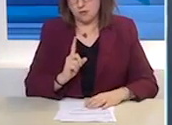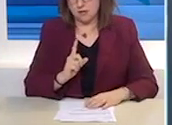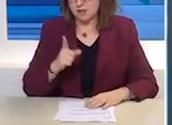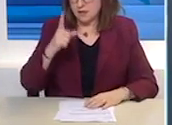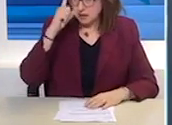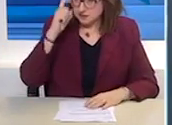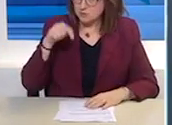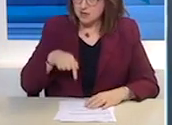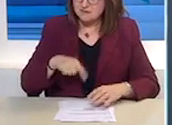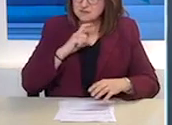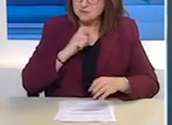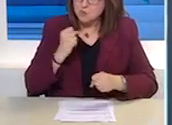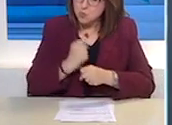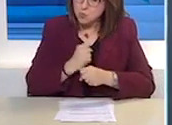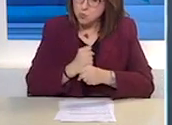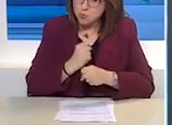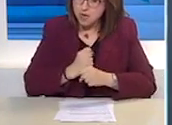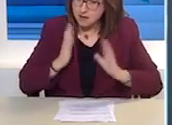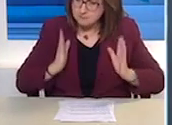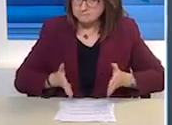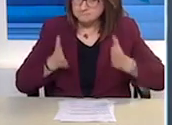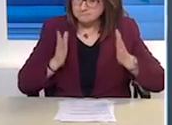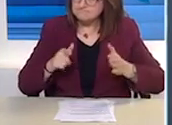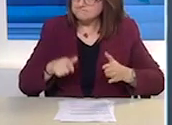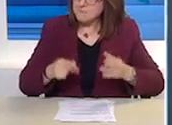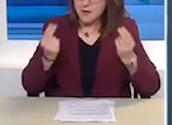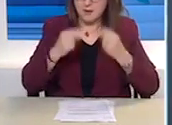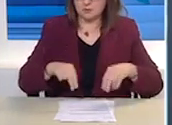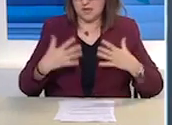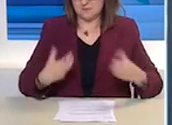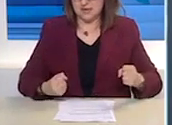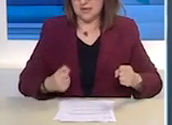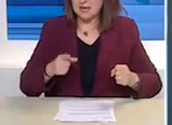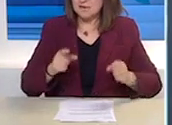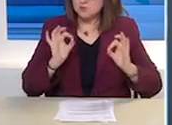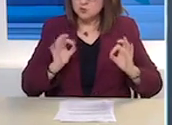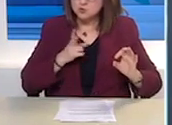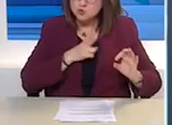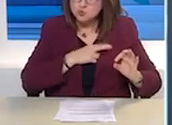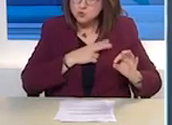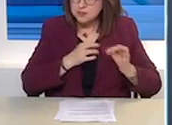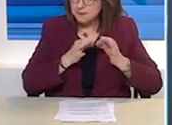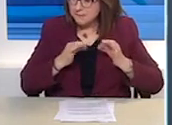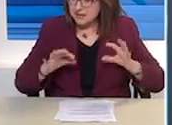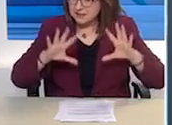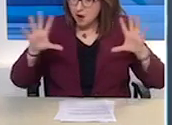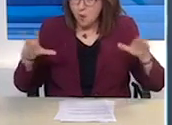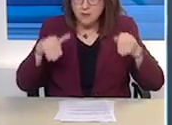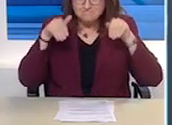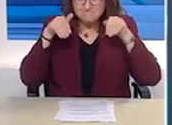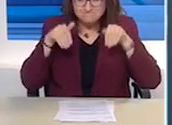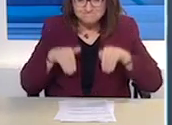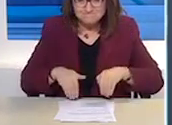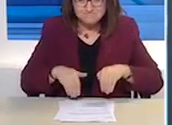ότι υπάρχει μια πραγματικά βραδιά αύξηση, ενδεχομένως αν συνεχίσουμε έτσι με αυτή την καλή στρατηγική, την καλή συμμόρφωση, να έχουμε